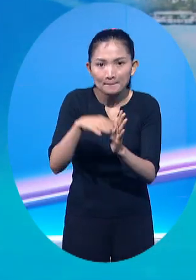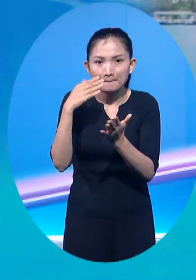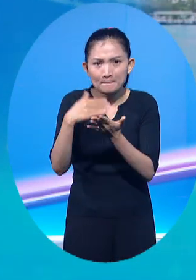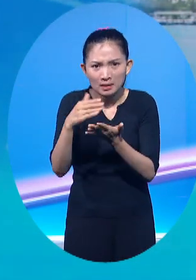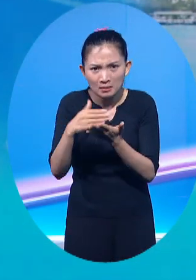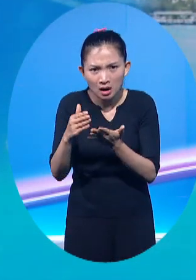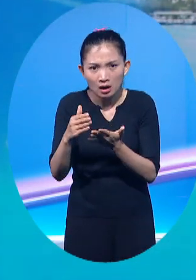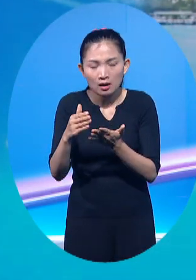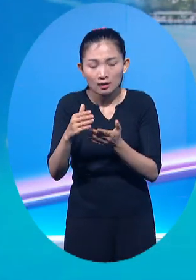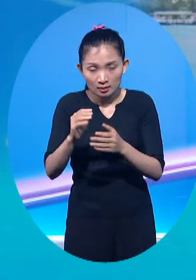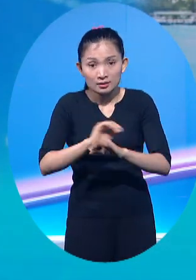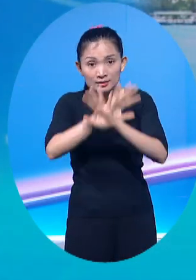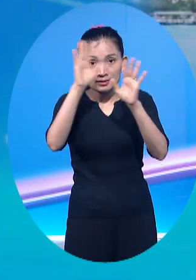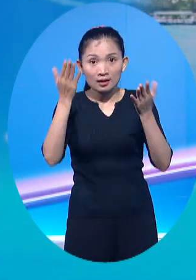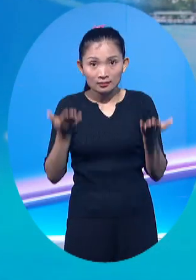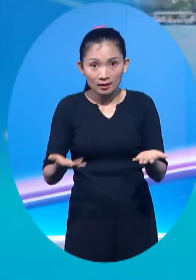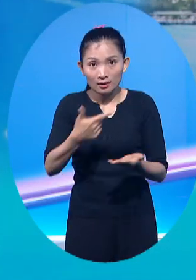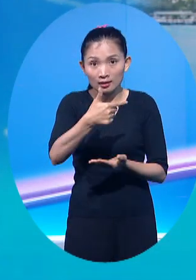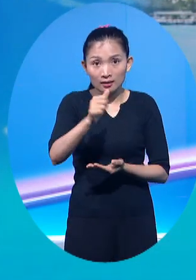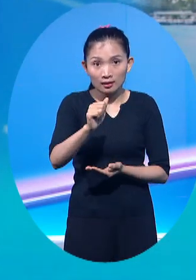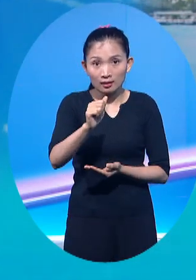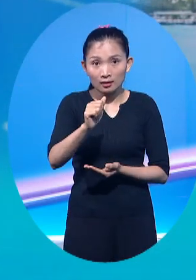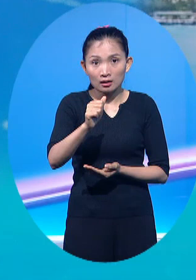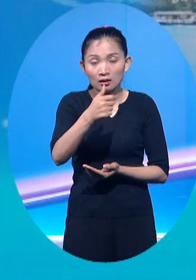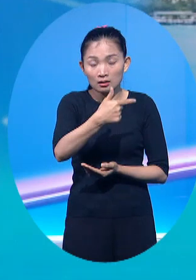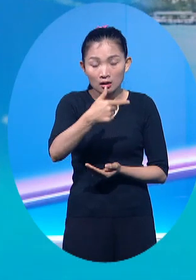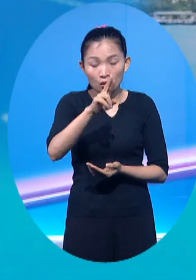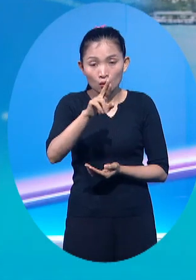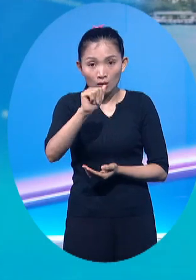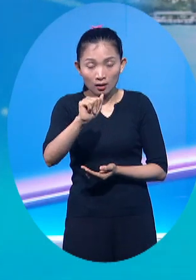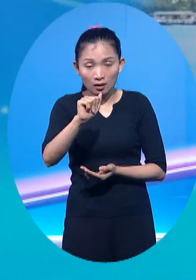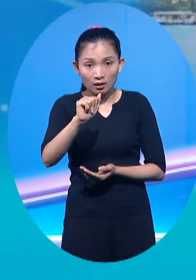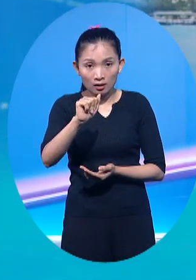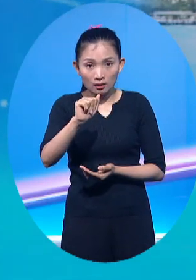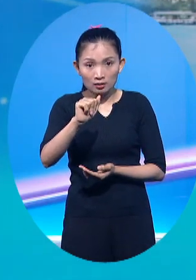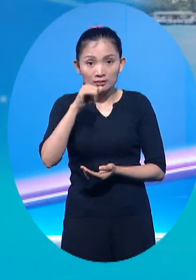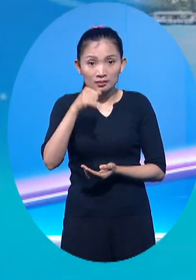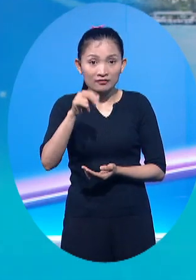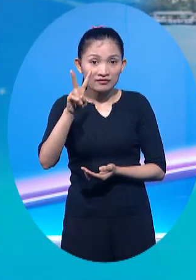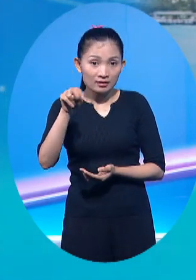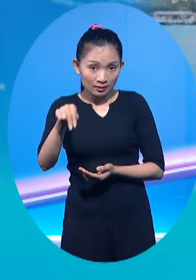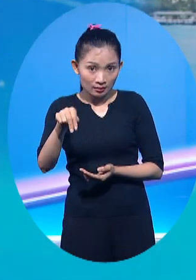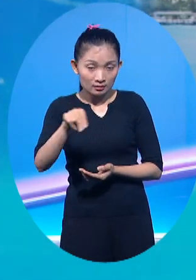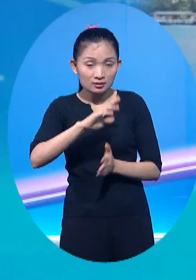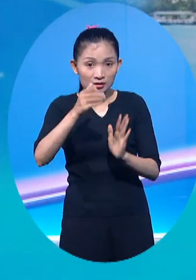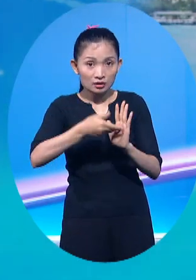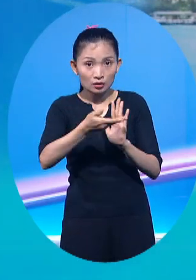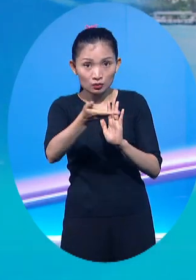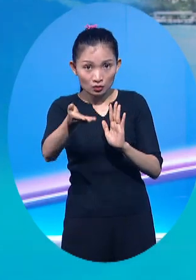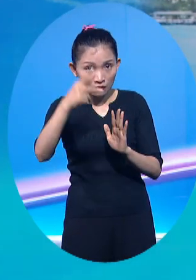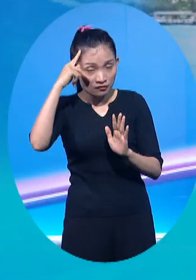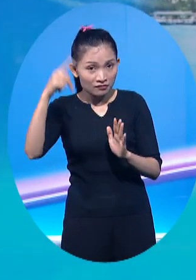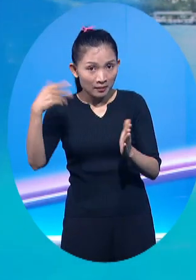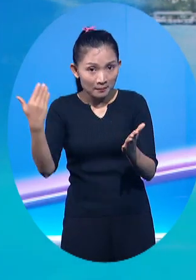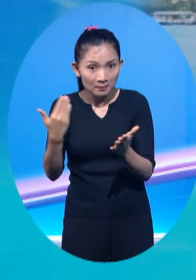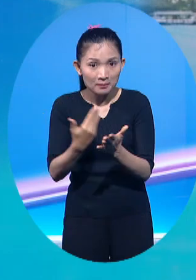tiên tại Việt Nam sáng nay, GAR.vn đã giới thiệu công nghệ phòng cháy chữa cháy và ngập lụt thông minh Ajax Fire Protect 2 đến với